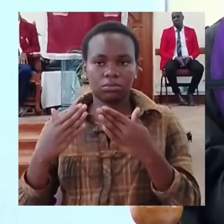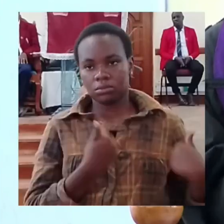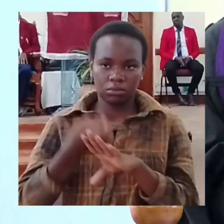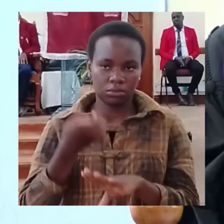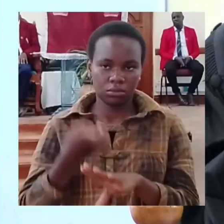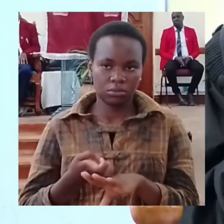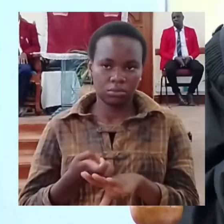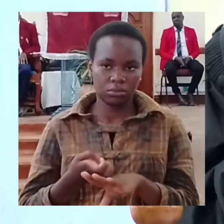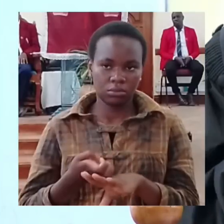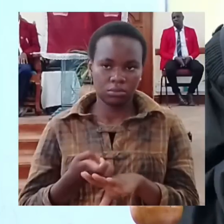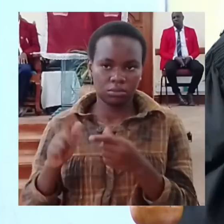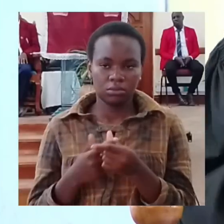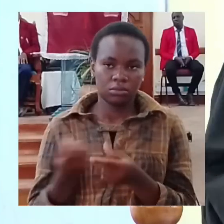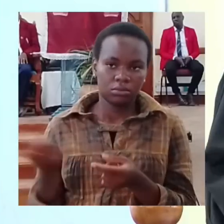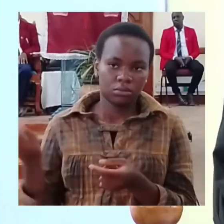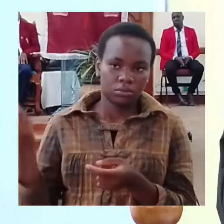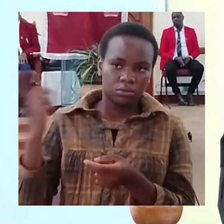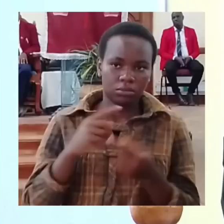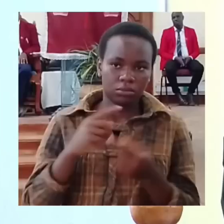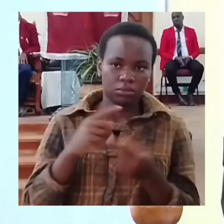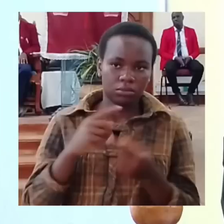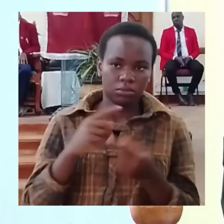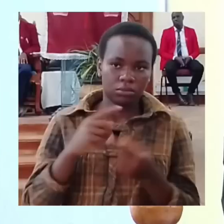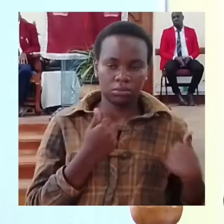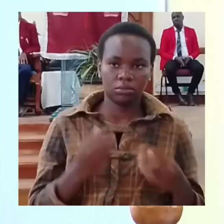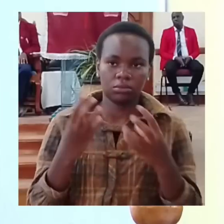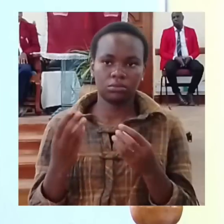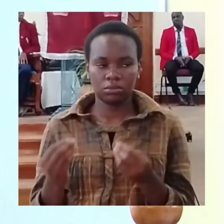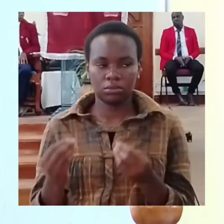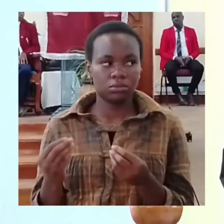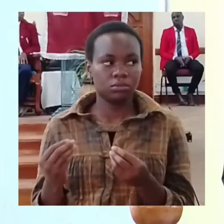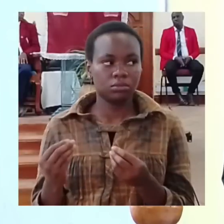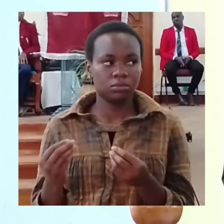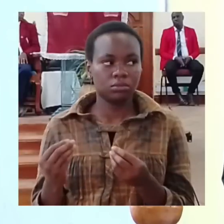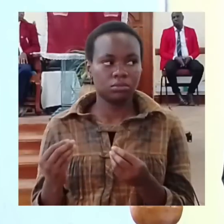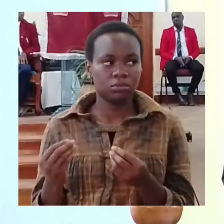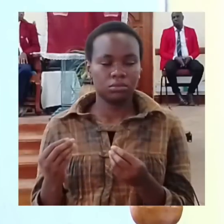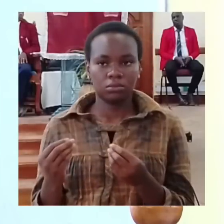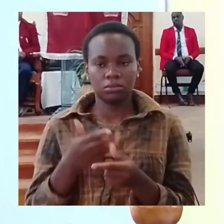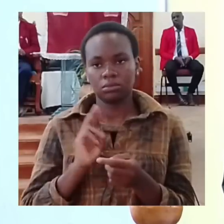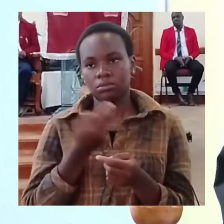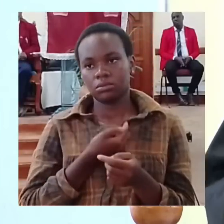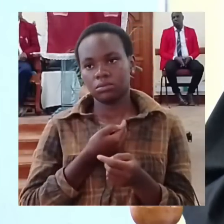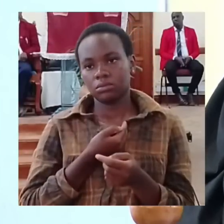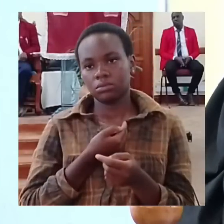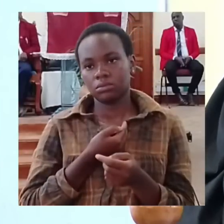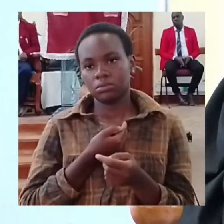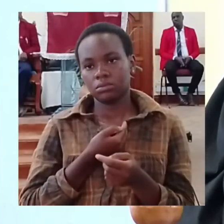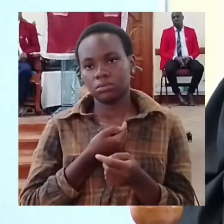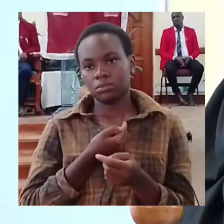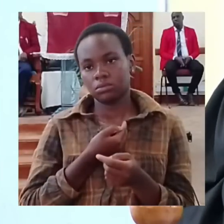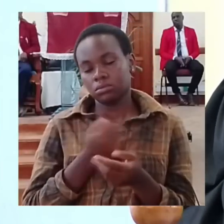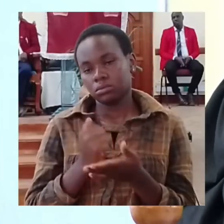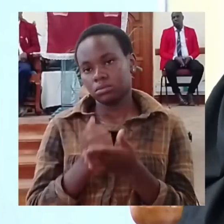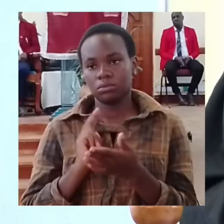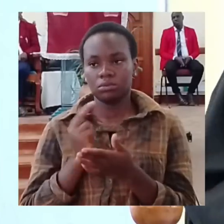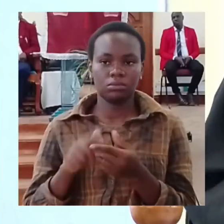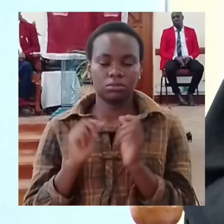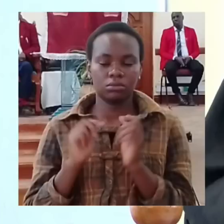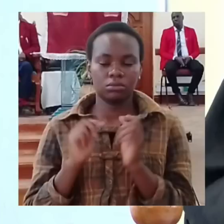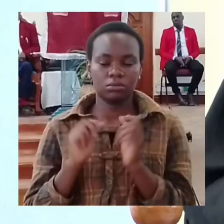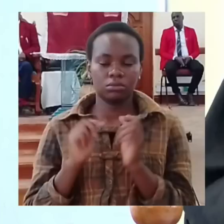mahiga amwikire ngoro njororo ta nyama. May God help us. Ngai aroguteithia,